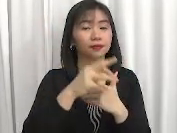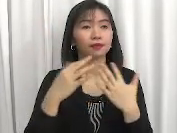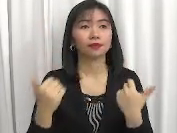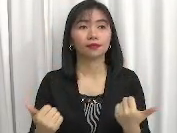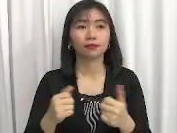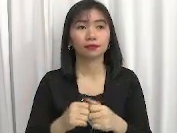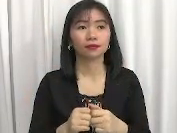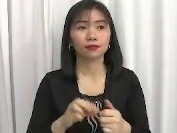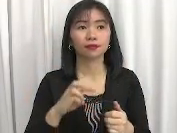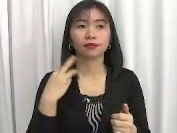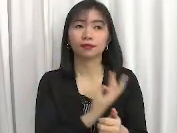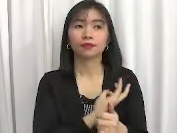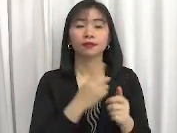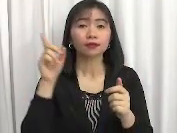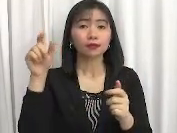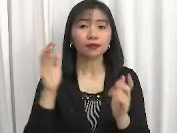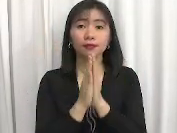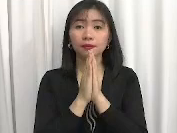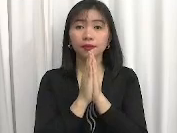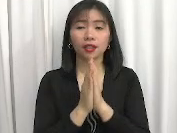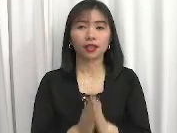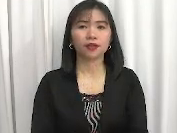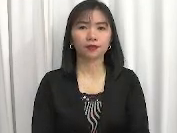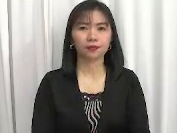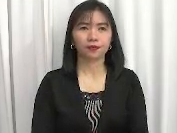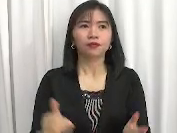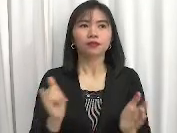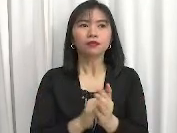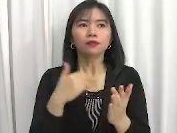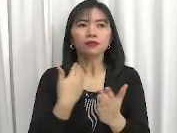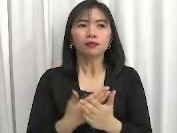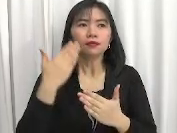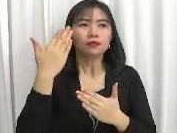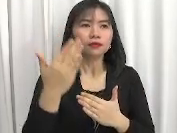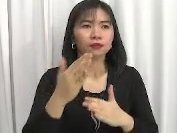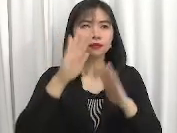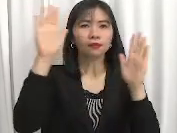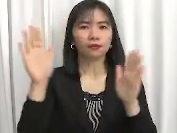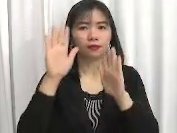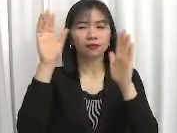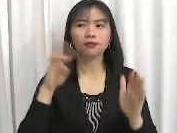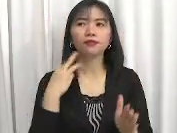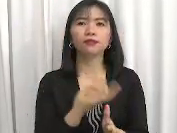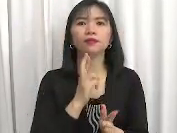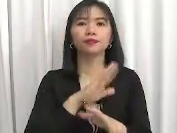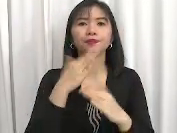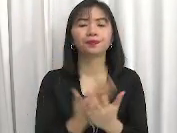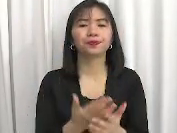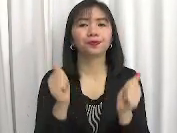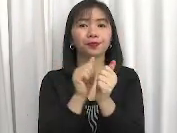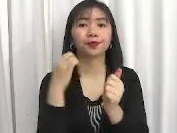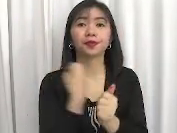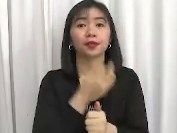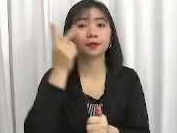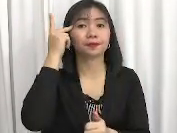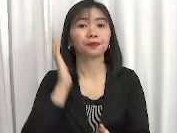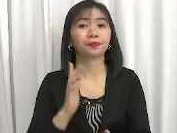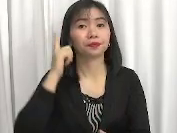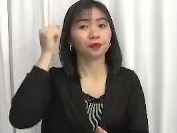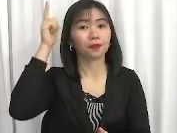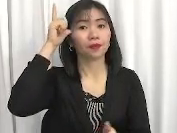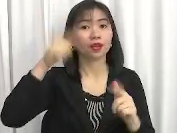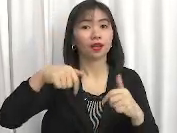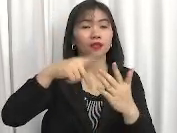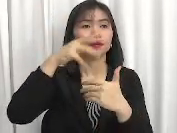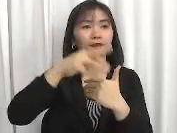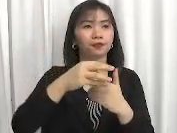At panalangin natin na sa darating na linggo ay makakasama natin ang ating mahal na pastor sa programang ito. At